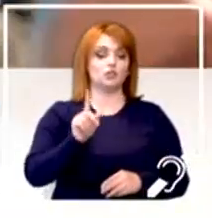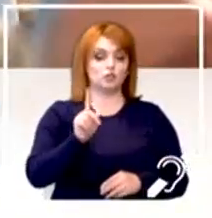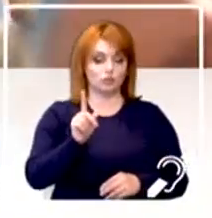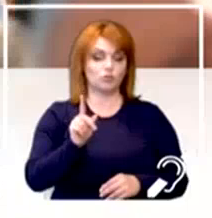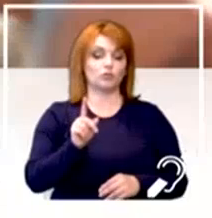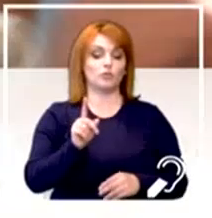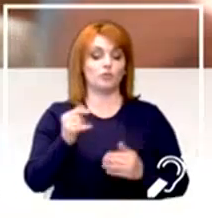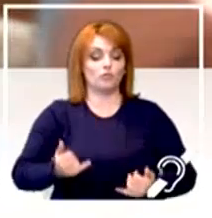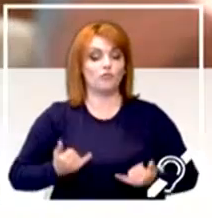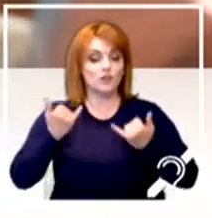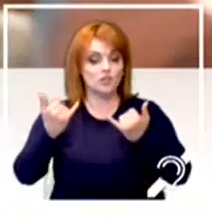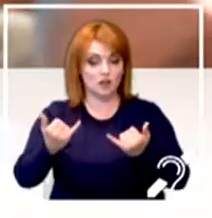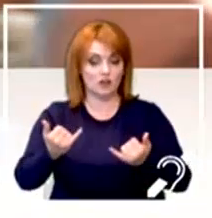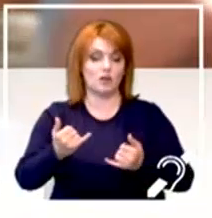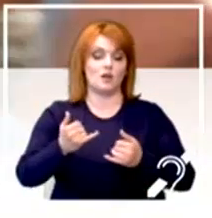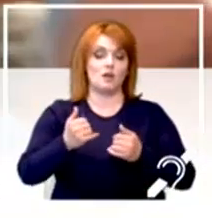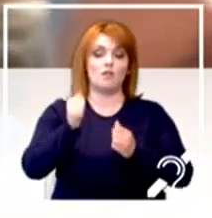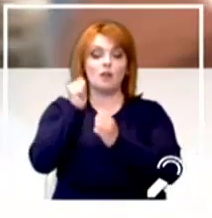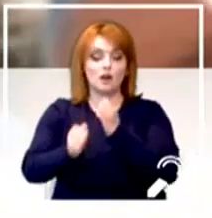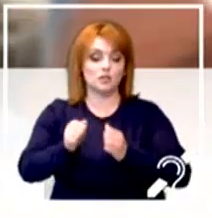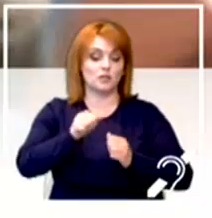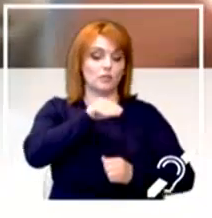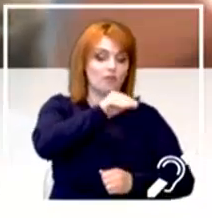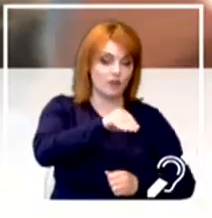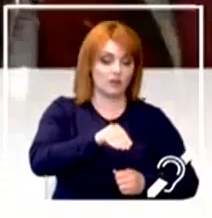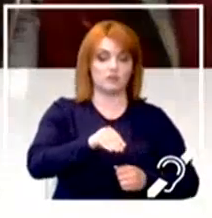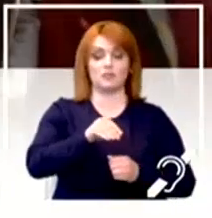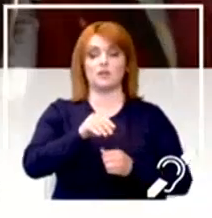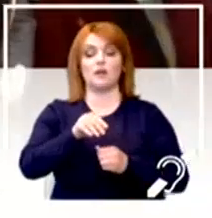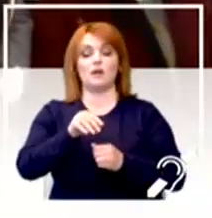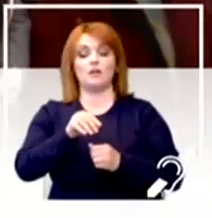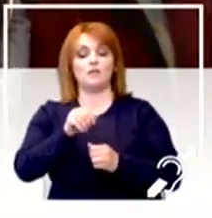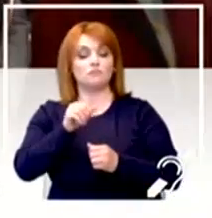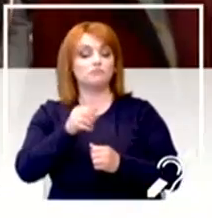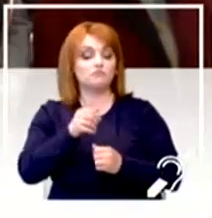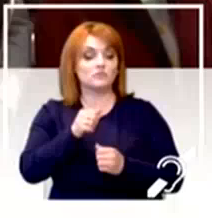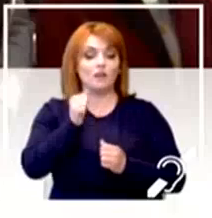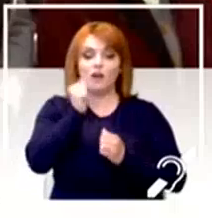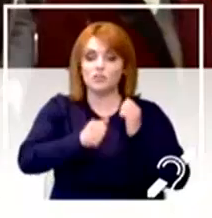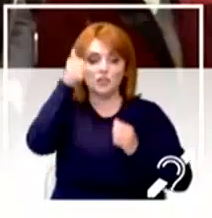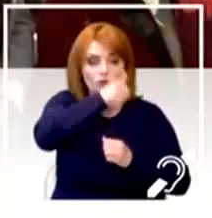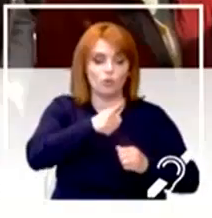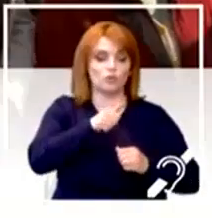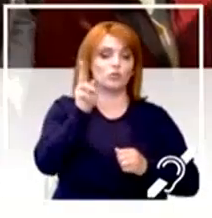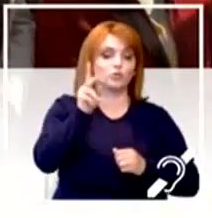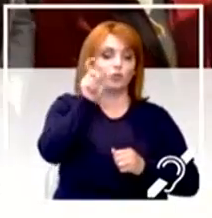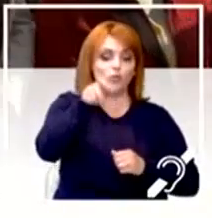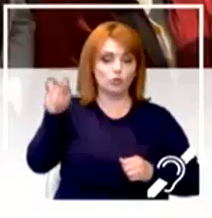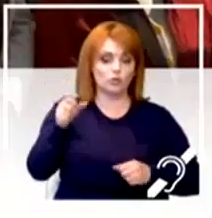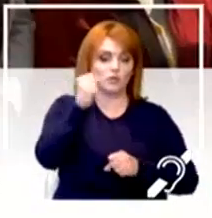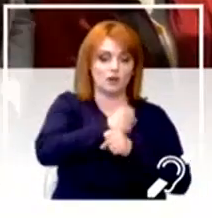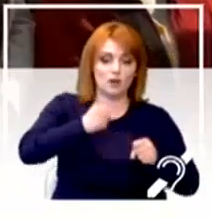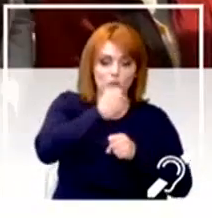valoare incontestabilă a umanității. Anual, la 1 mai, oamenii muncii și mișcarea sindicală